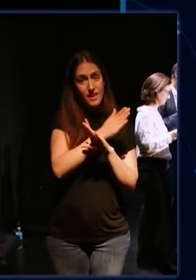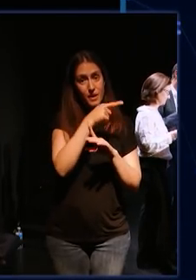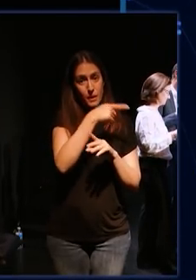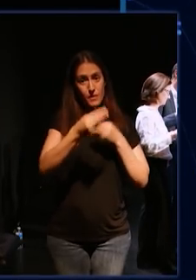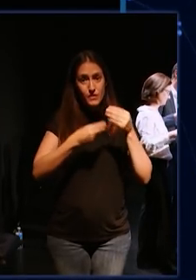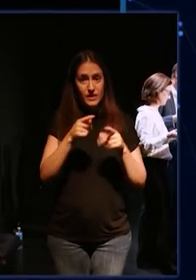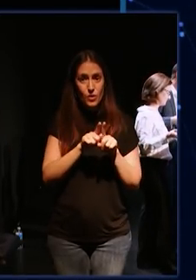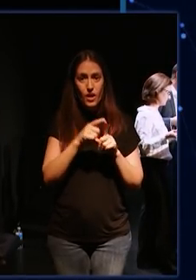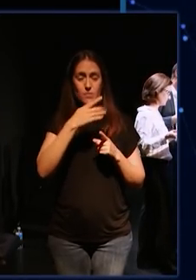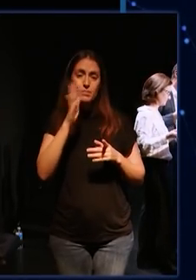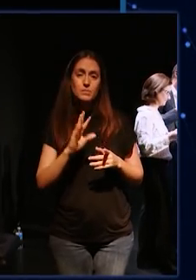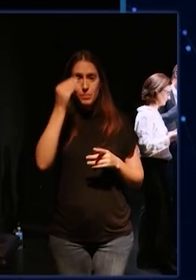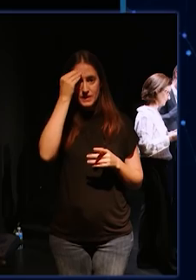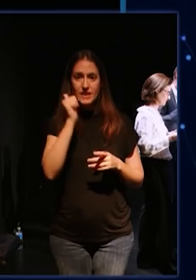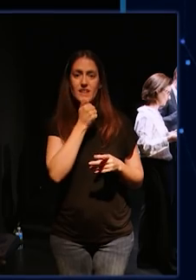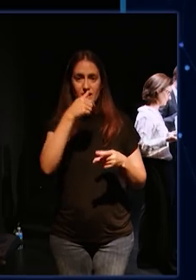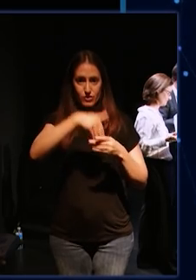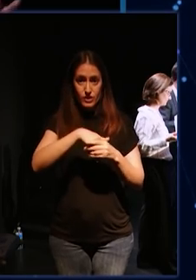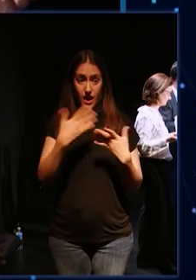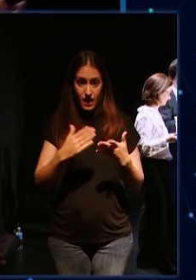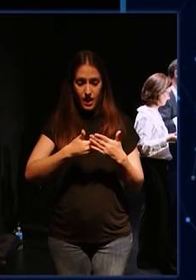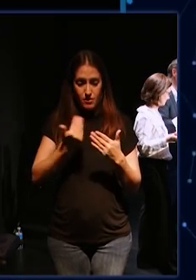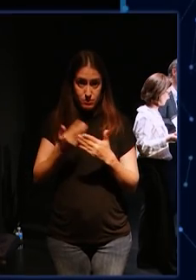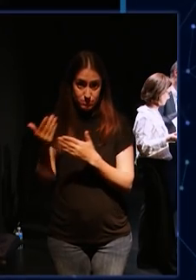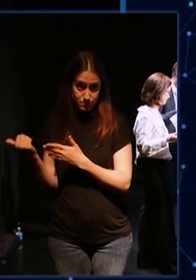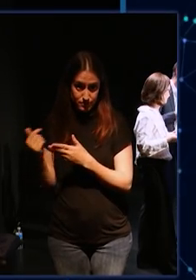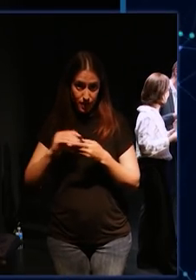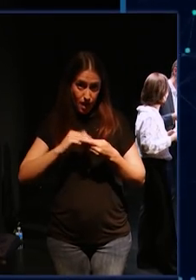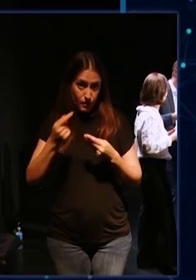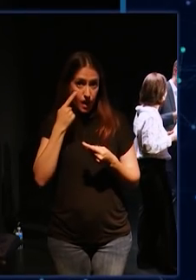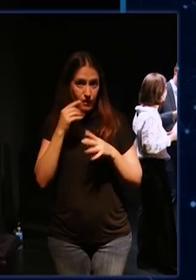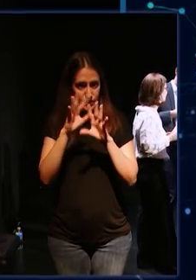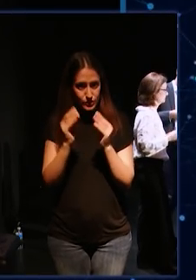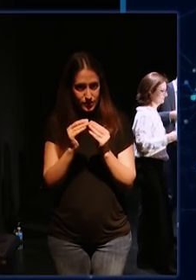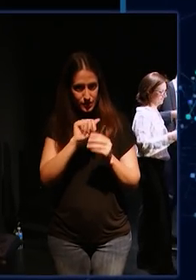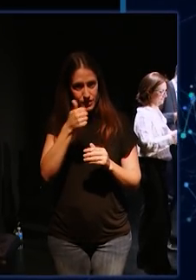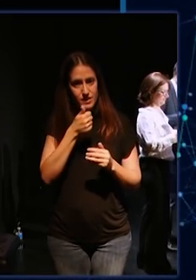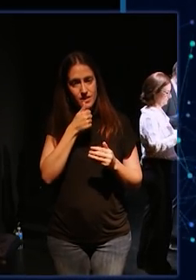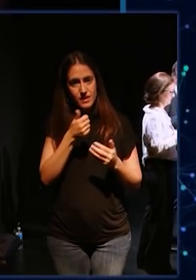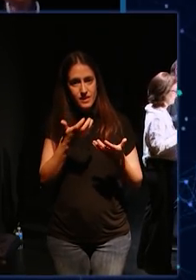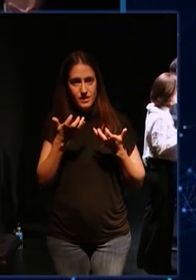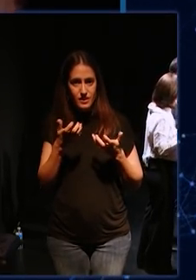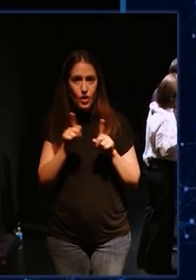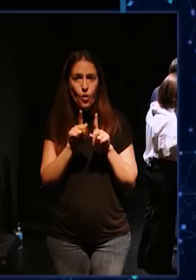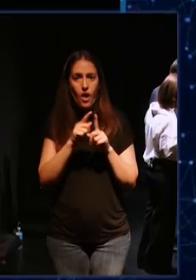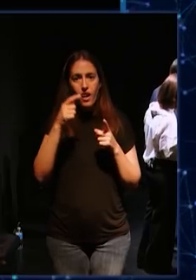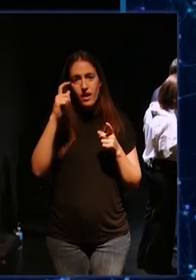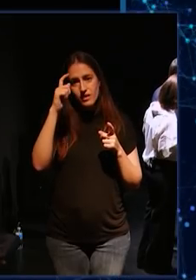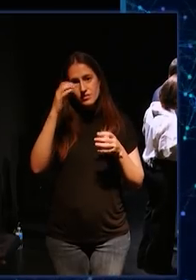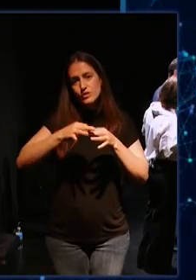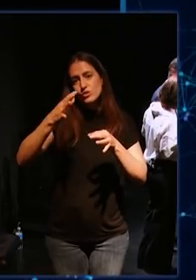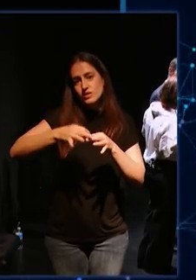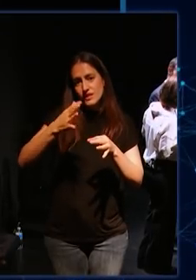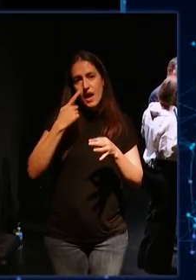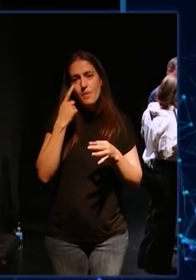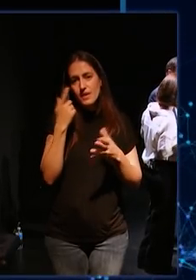que avui ens acompanyen i que ara passarem a obrir per veure doncs, quin és el que s'acostuma a conèixer com la porra de cadascun dels candidats. Jo tinc